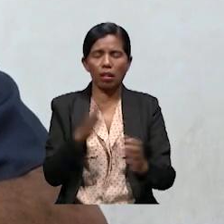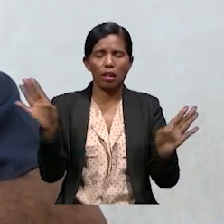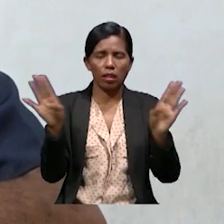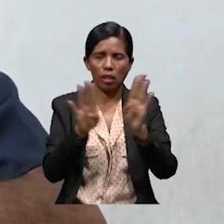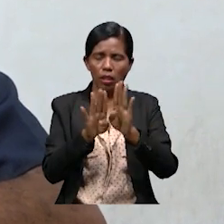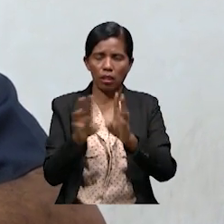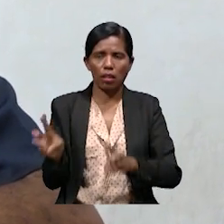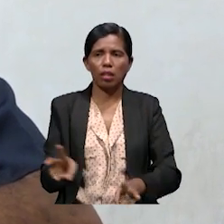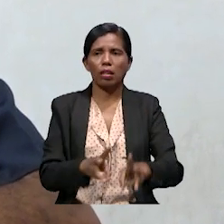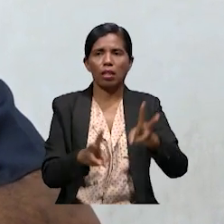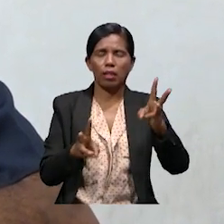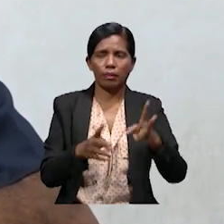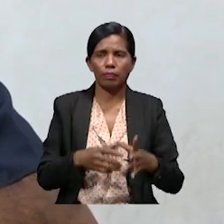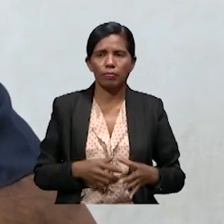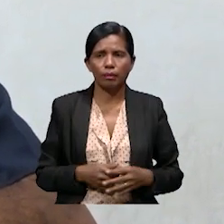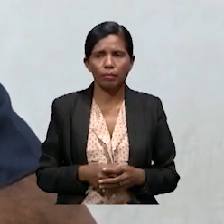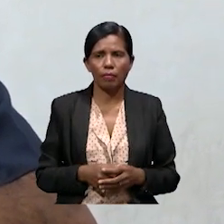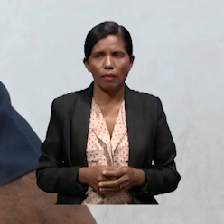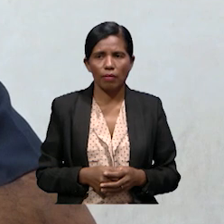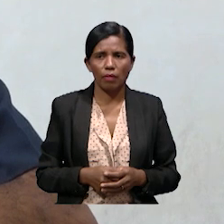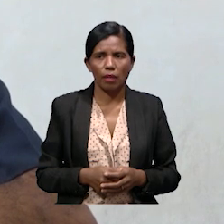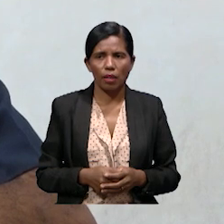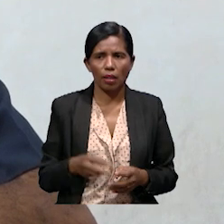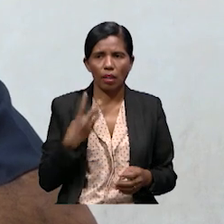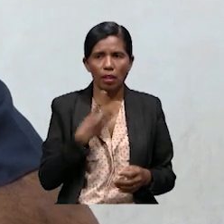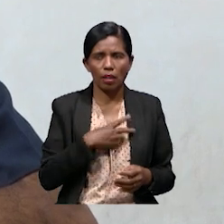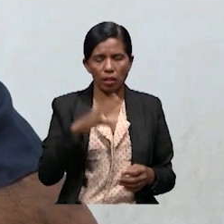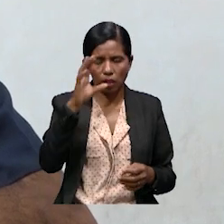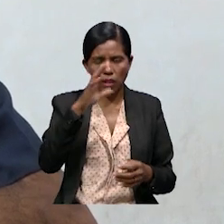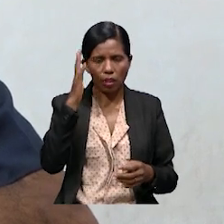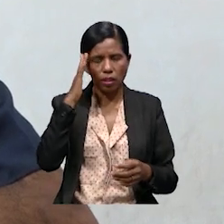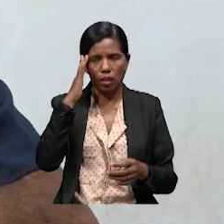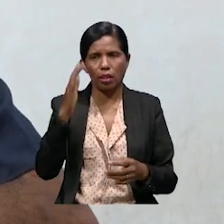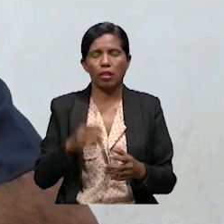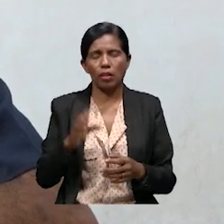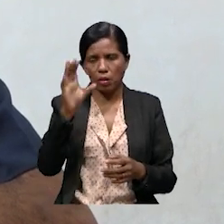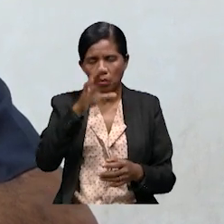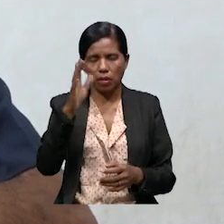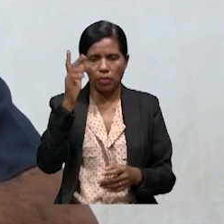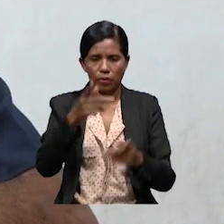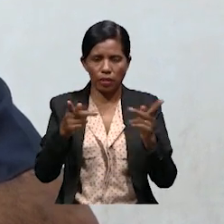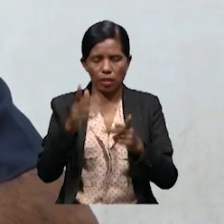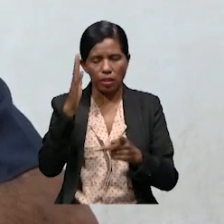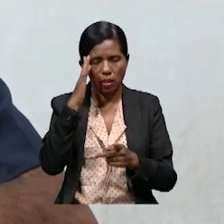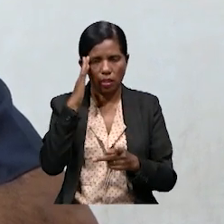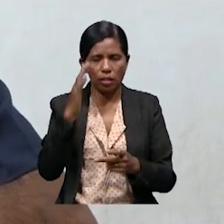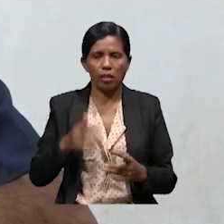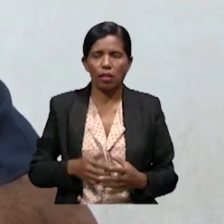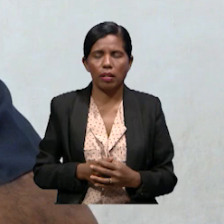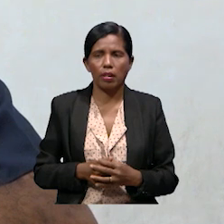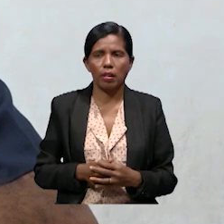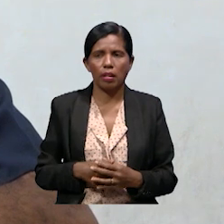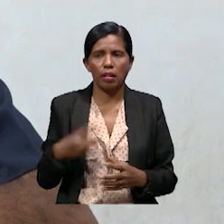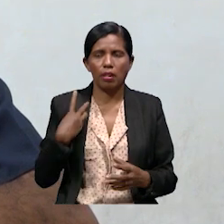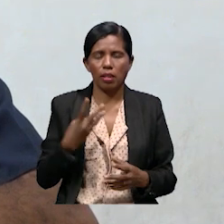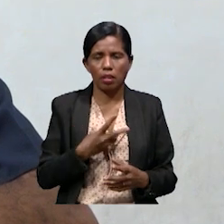dalam nolaminya. Então, kita identifica fatin balo, Anaya mengikuti yang